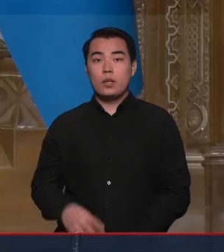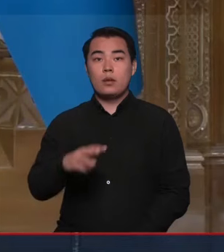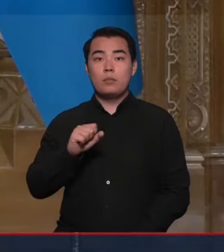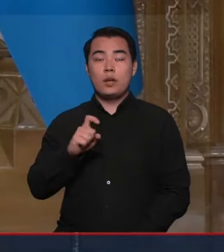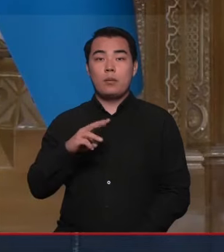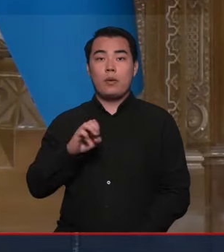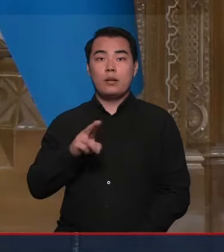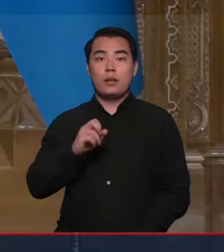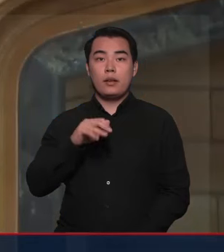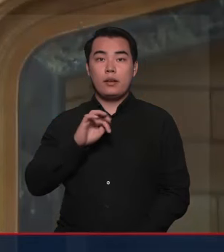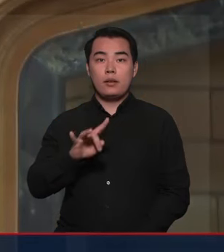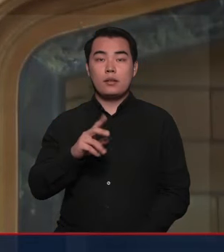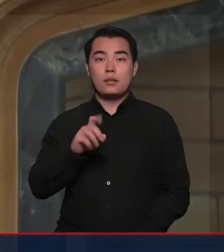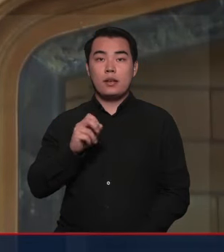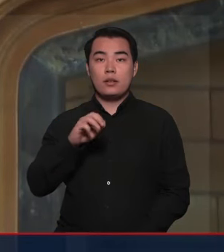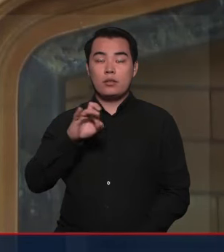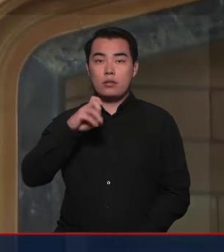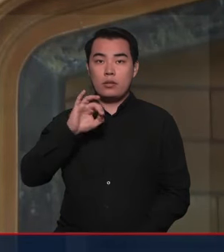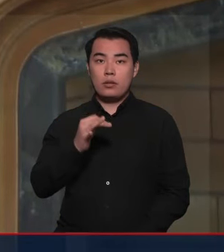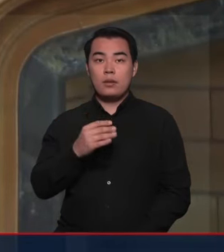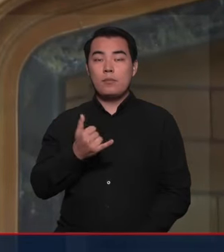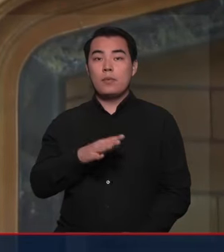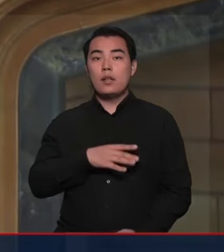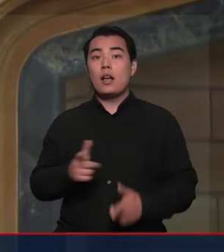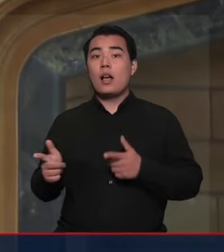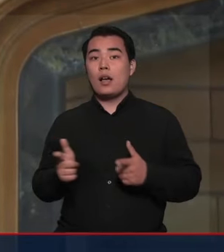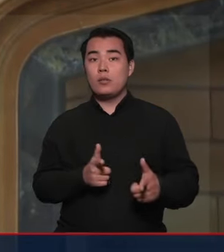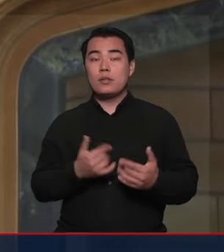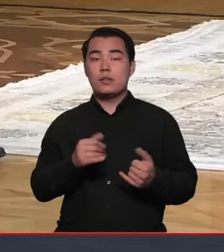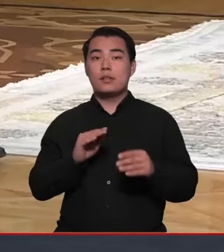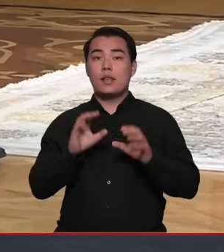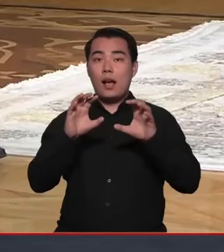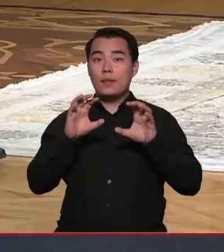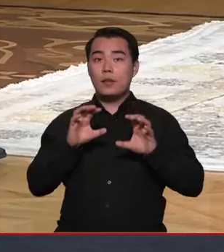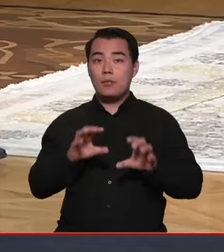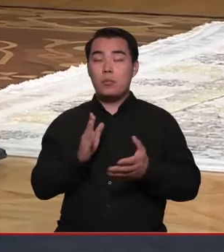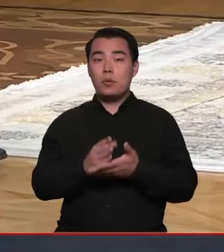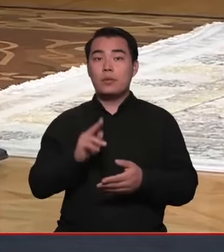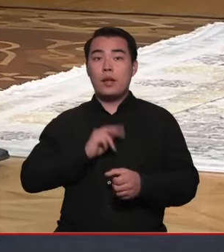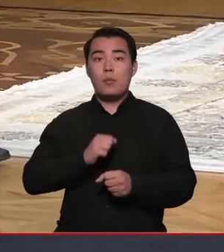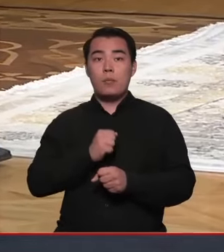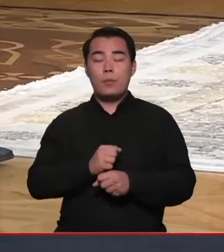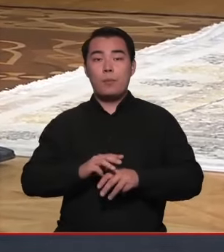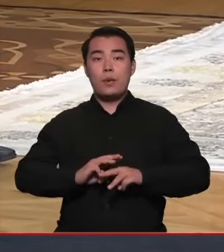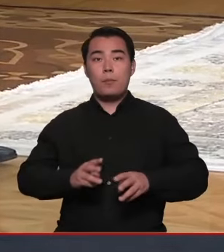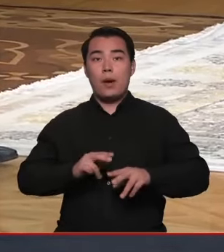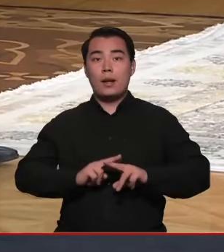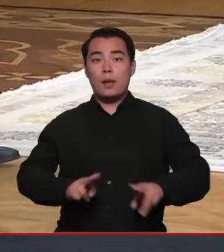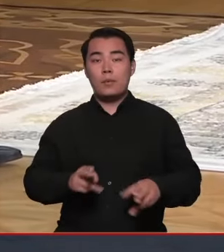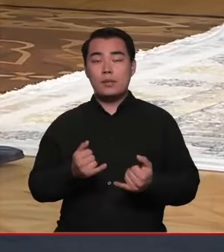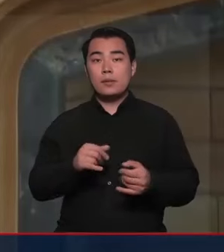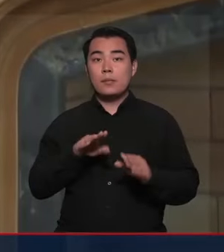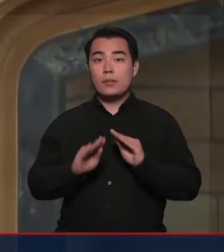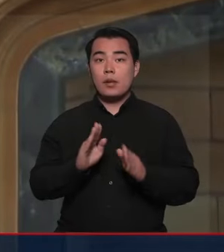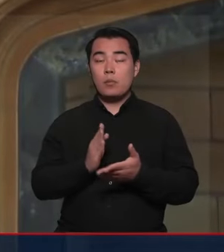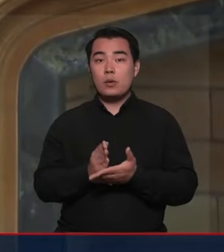Махмад Таир Закирзадой, в свою очередь, подтвердил готовность законотворцев работать над укреплением межпарламентских связей, в том